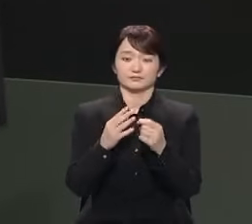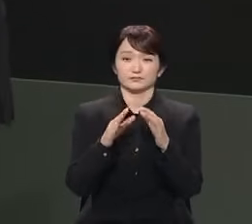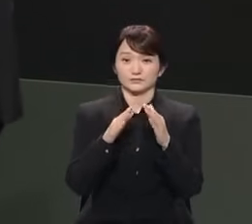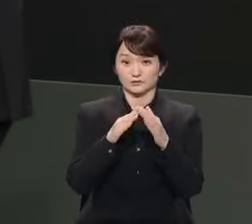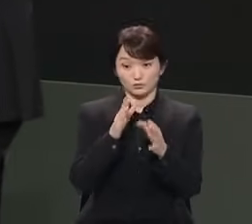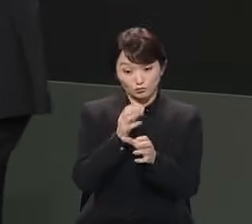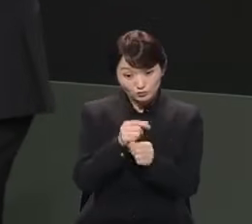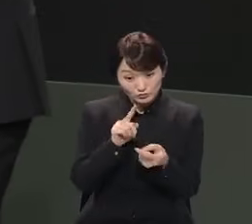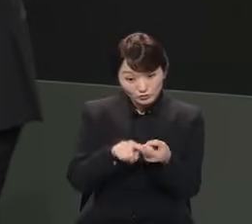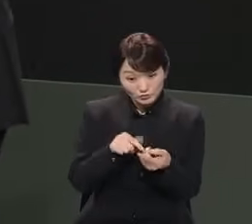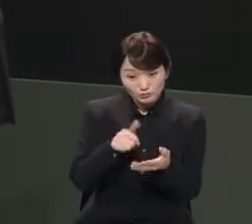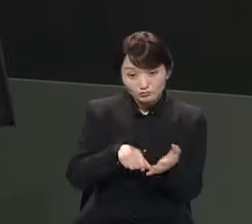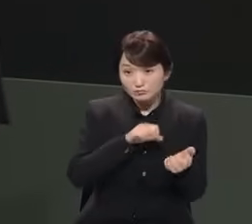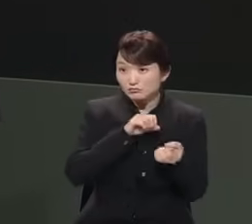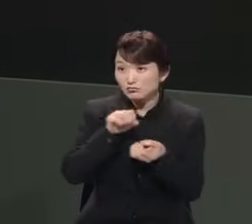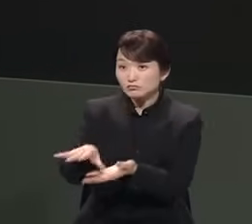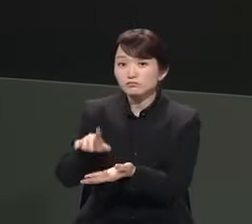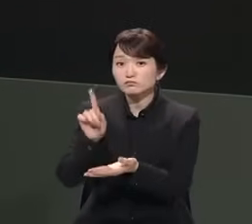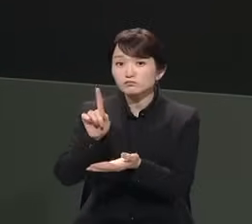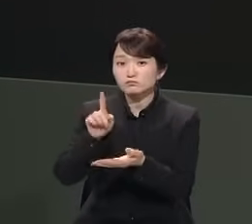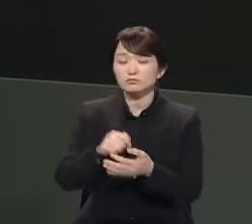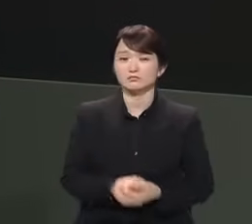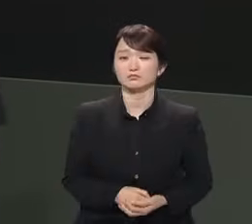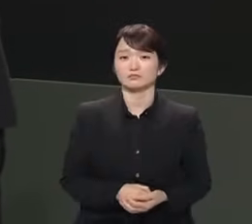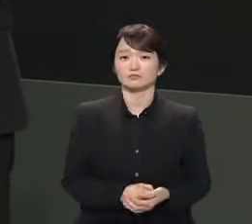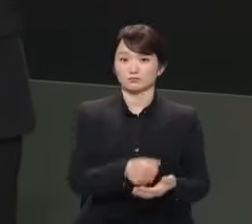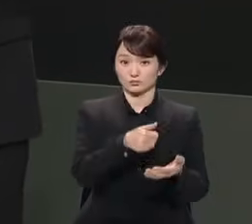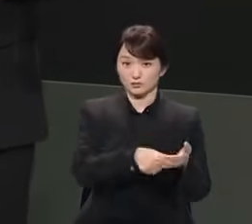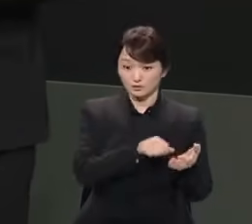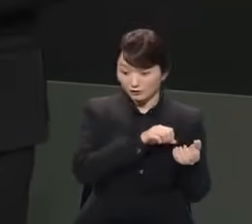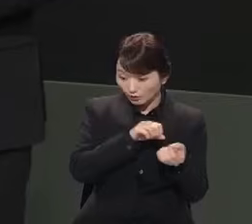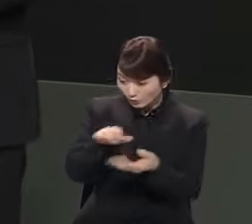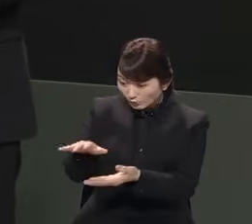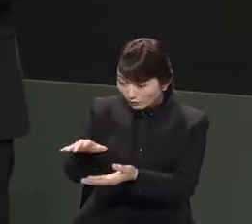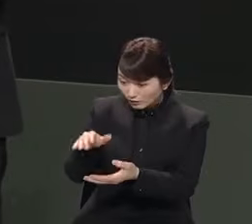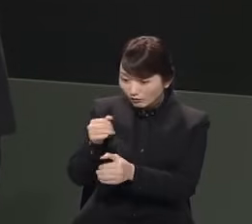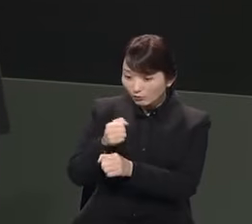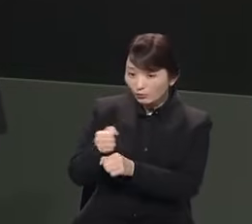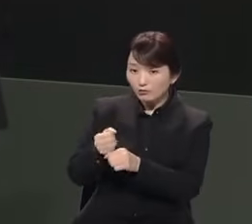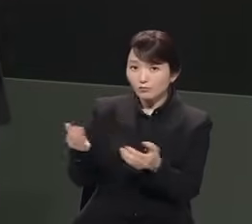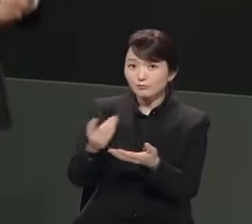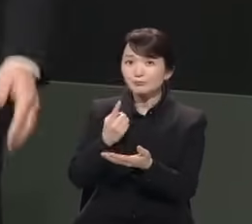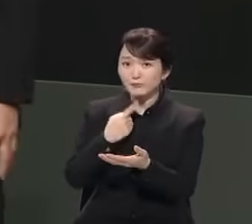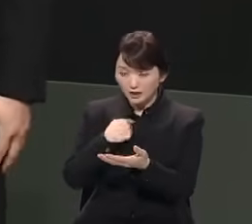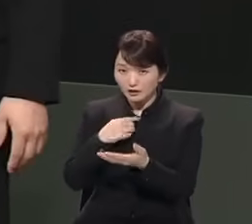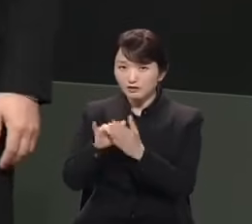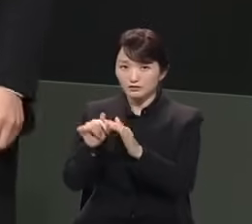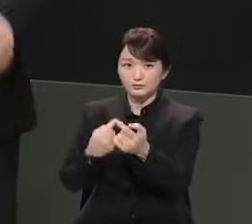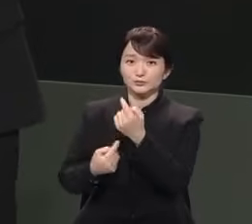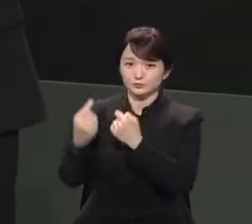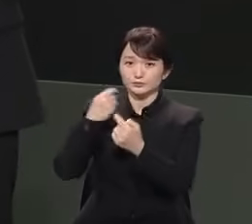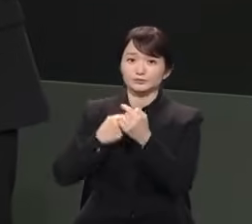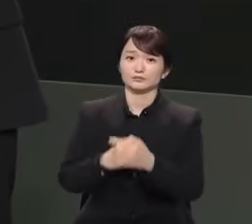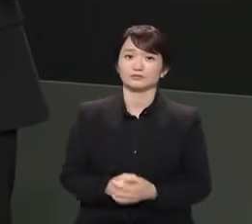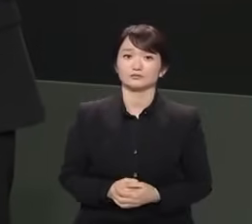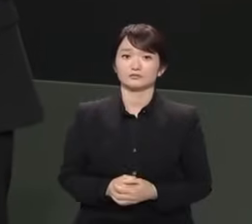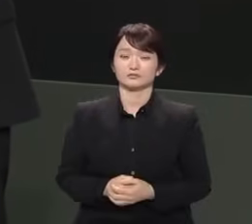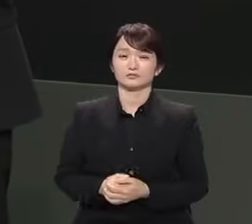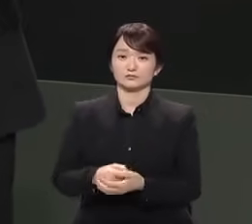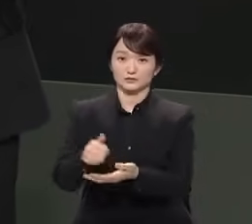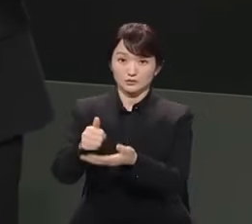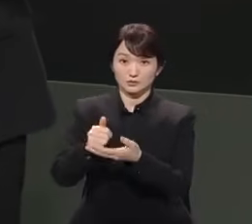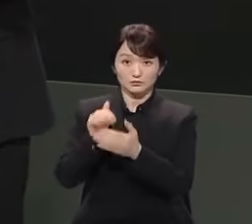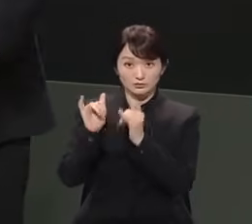주소대로 배송했는데 점점점. 자 택배를 배송하다가 황당한 일을 겪으셨다면서 사방가족께서 제보해 주셨어요. 일단